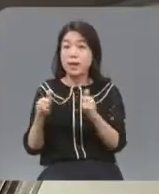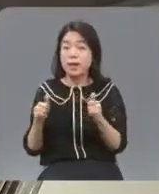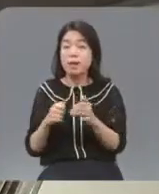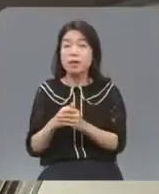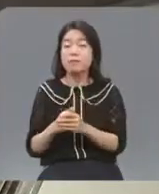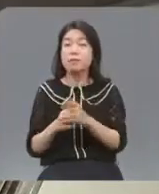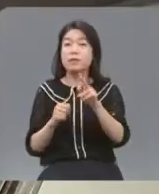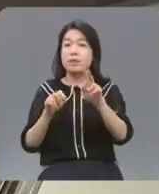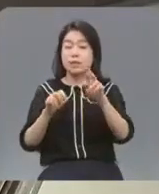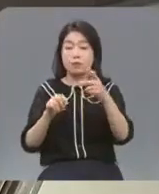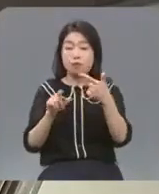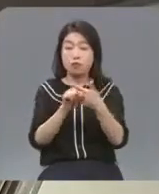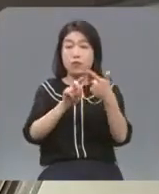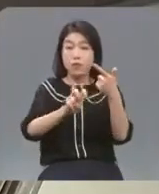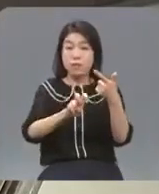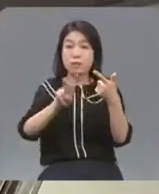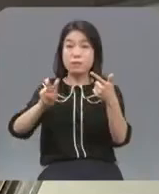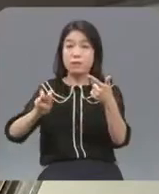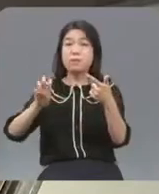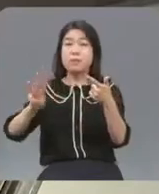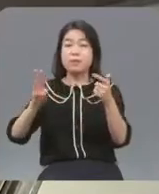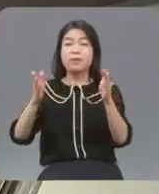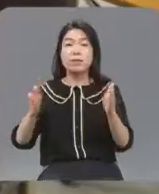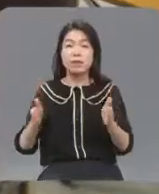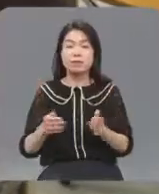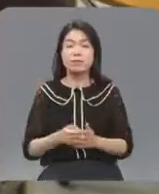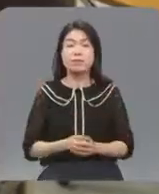20일부터 23일까지 입니다